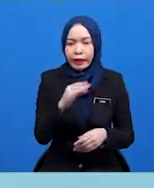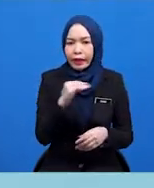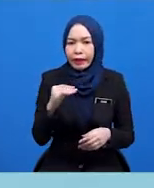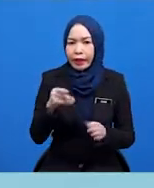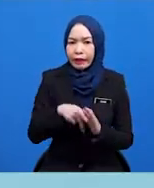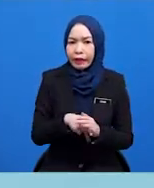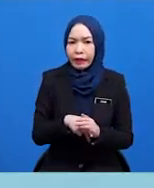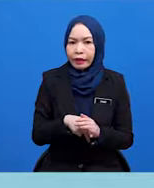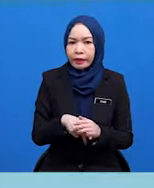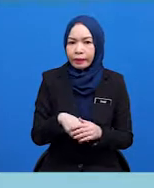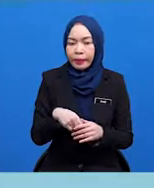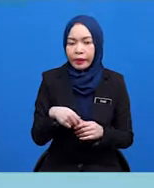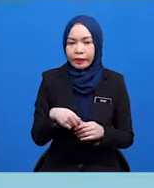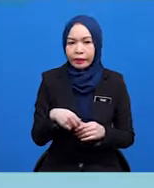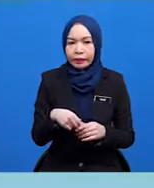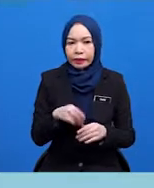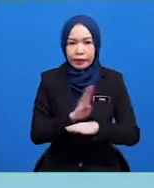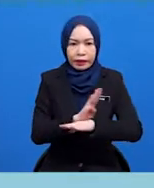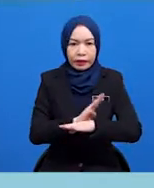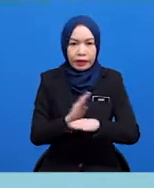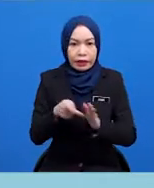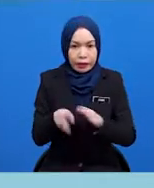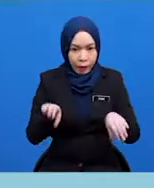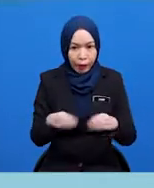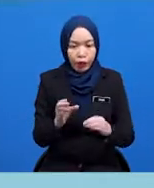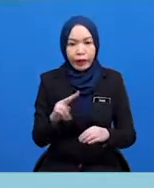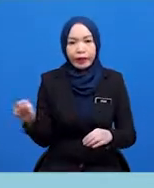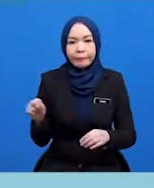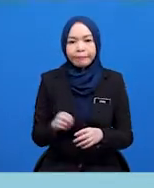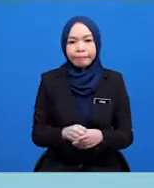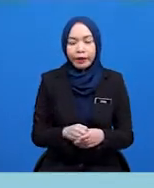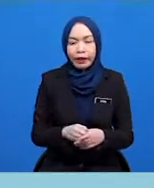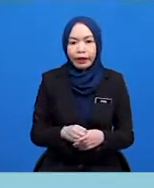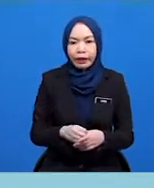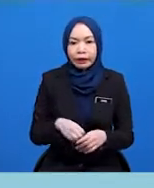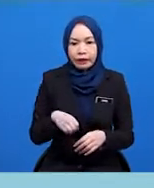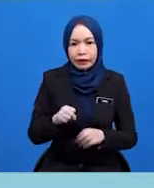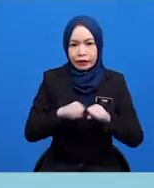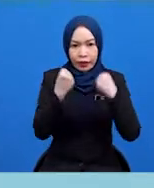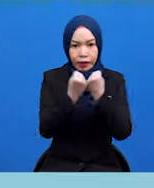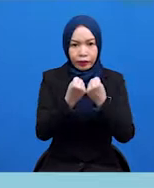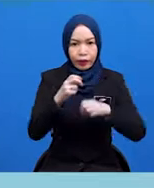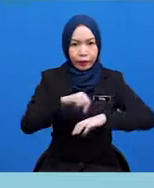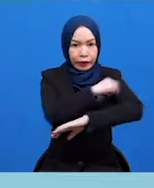pembuatan. Sektor pertanian menyediakan bahan mentah bagi